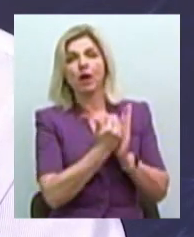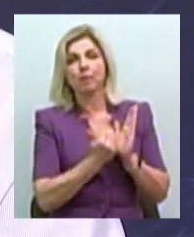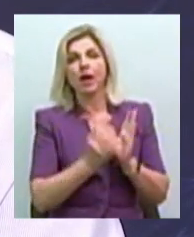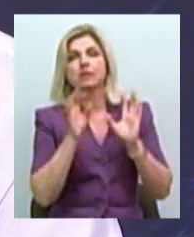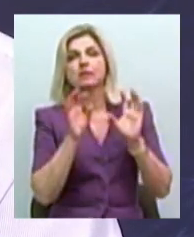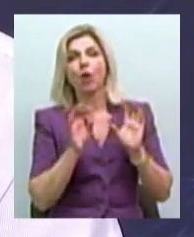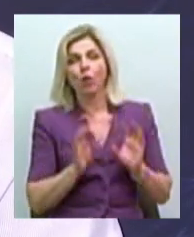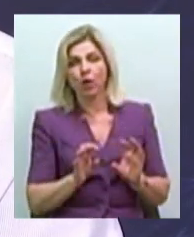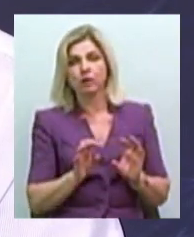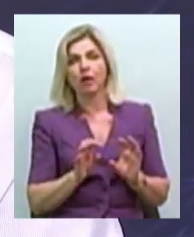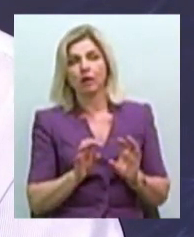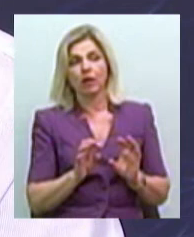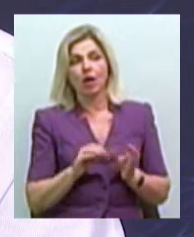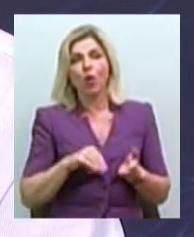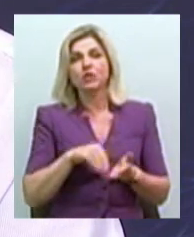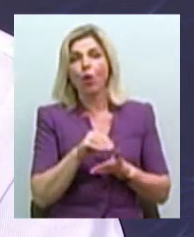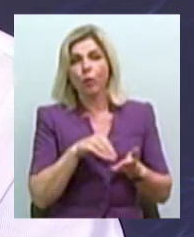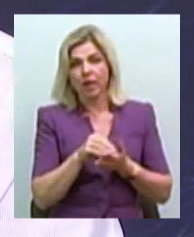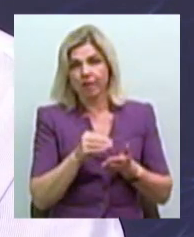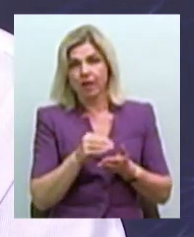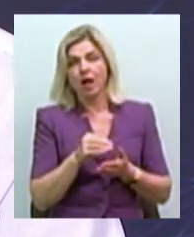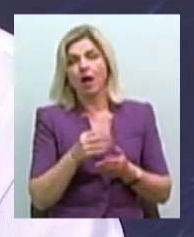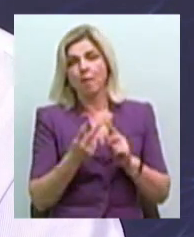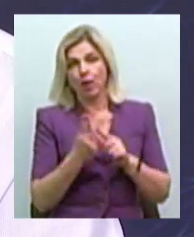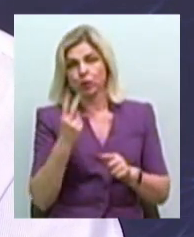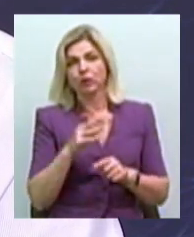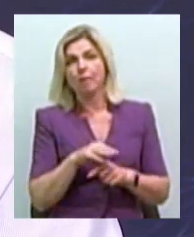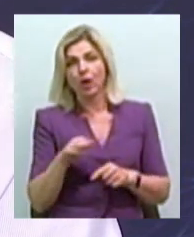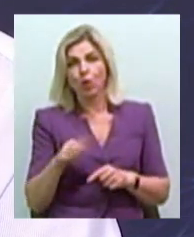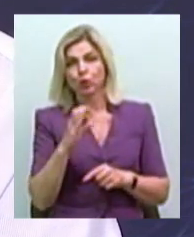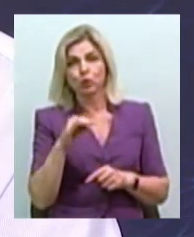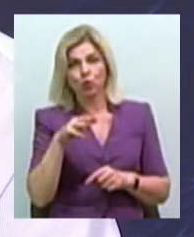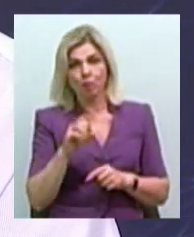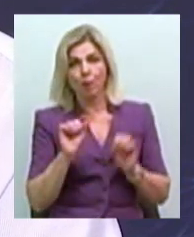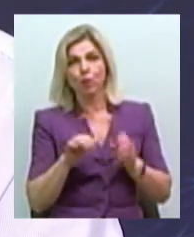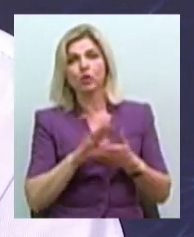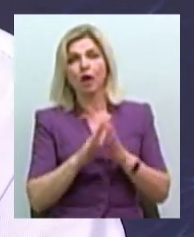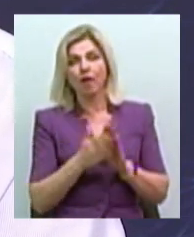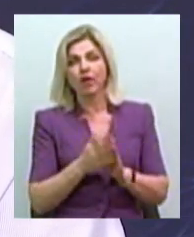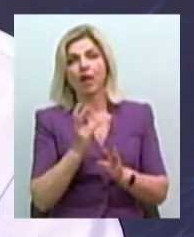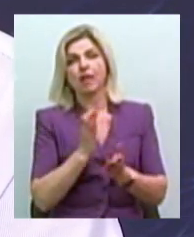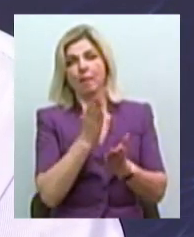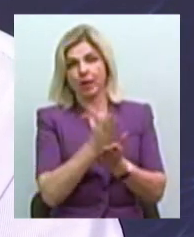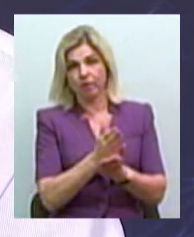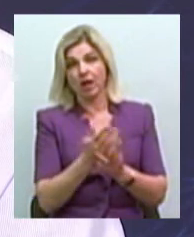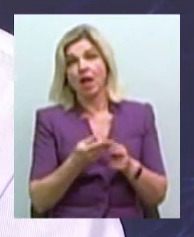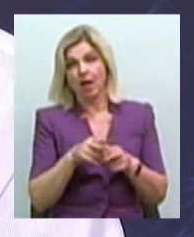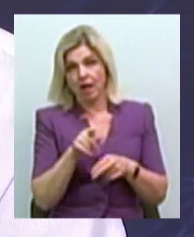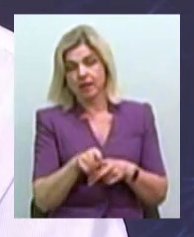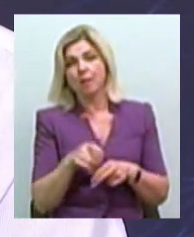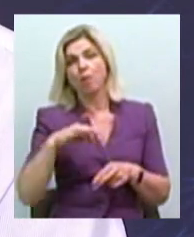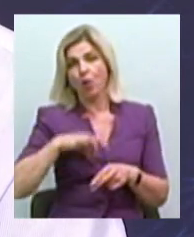закона о публичных закупивлях, то есть если до 1,5 миллиона это сумма, то они могут заключать договора напрямую. Скорее всего, этим и пользуется администрация